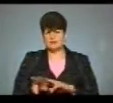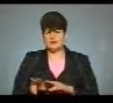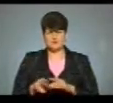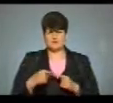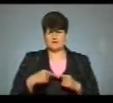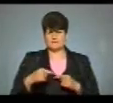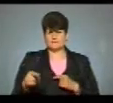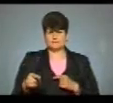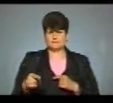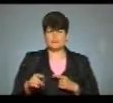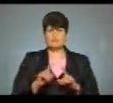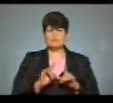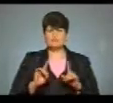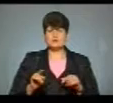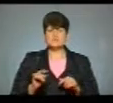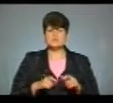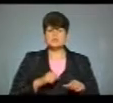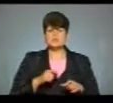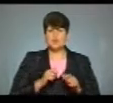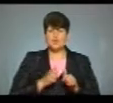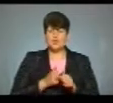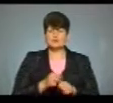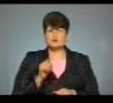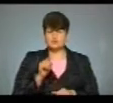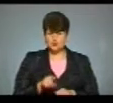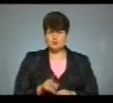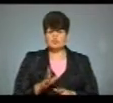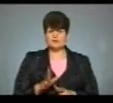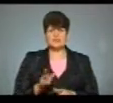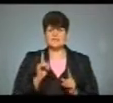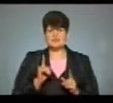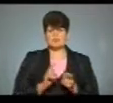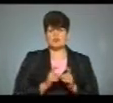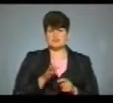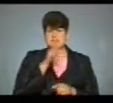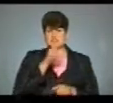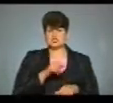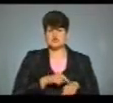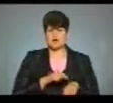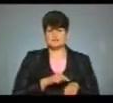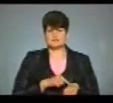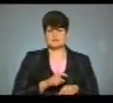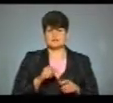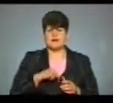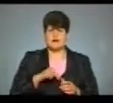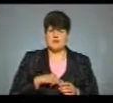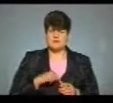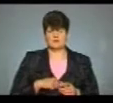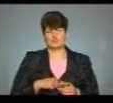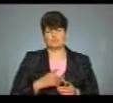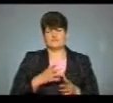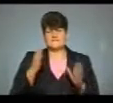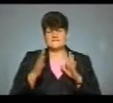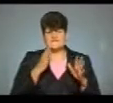це тому, що особливість гонки в тому, що спортсмени борються лише з часом. Своїм характером, з вітром, з рельєфом. Тобто